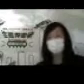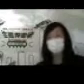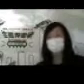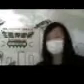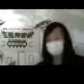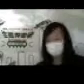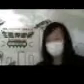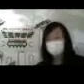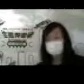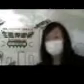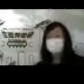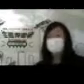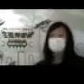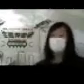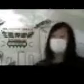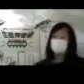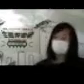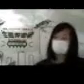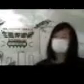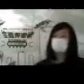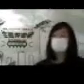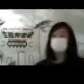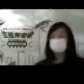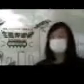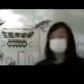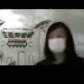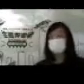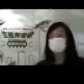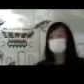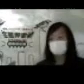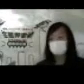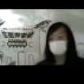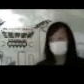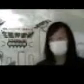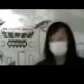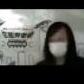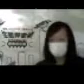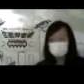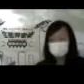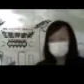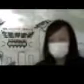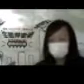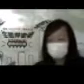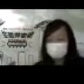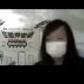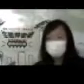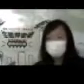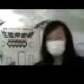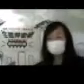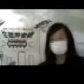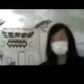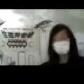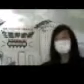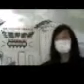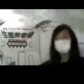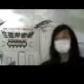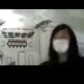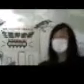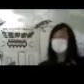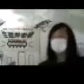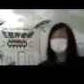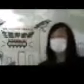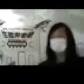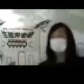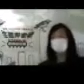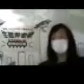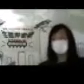一啲氧氣啦，咁就係我哋呼吸所需要嘅氧氣啦。咁所以咧喺我哋